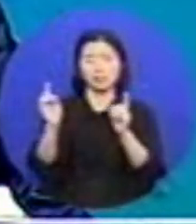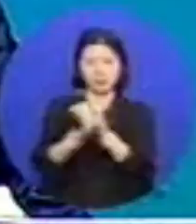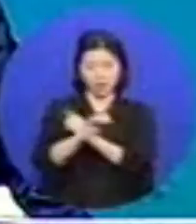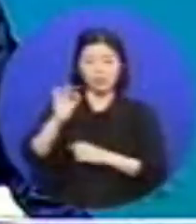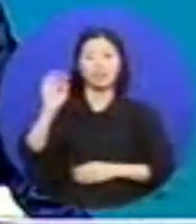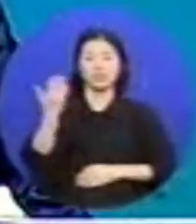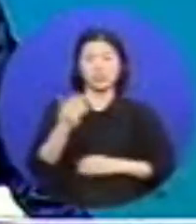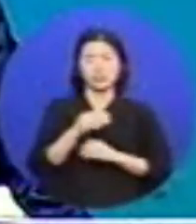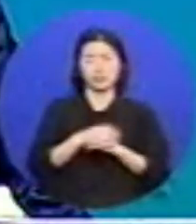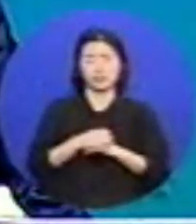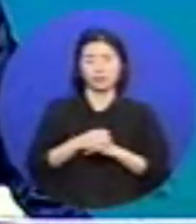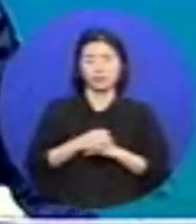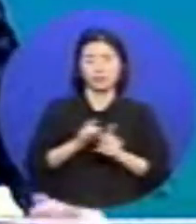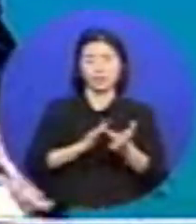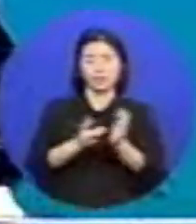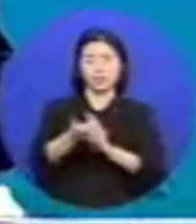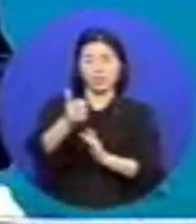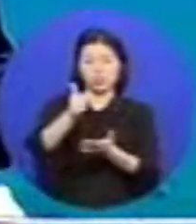예수님께